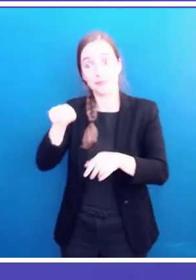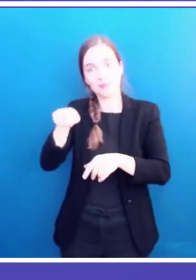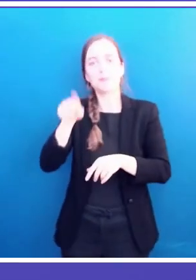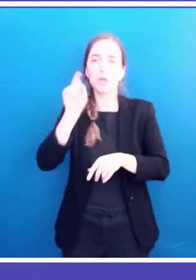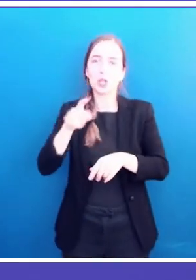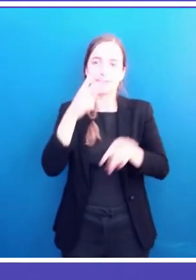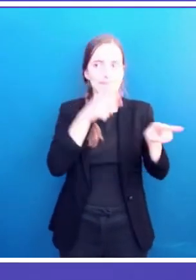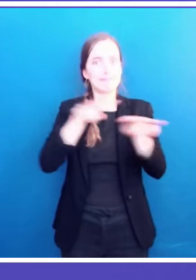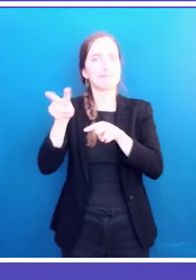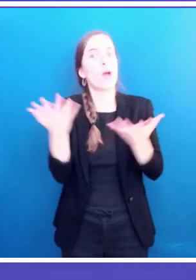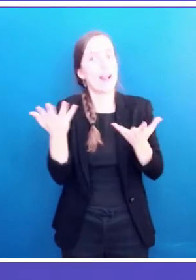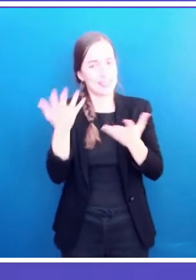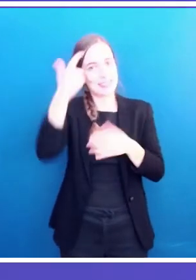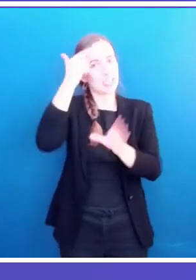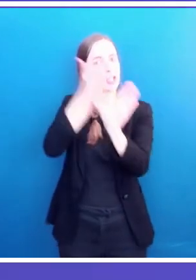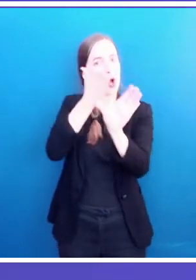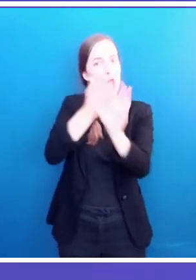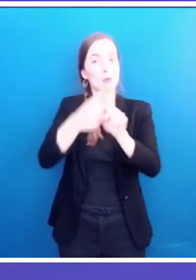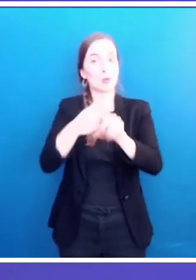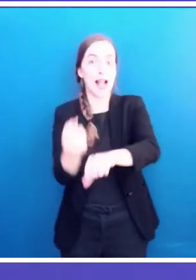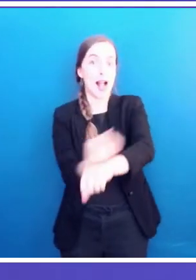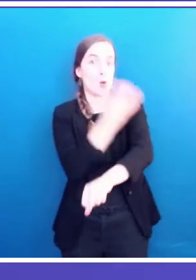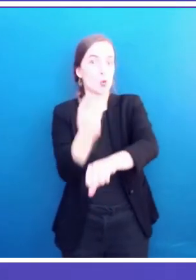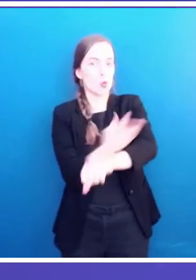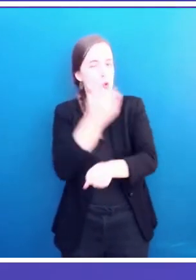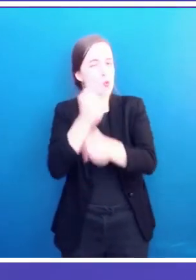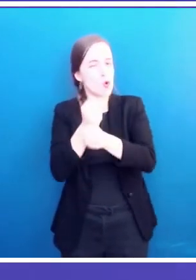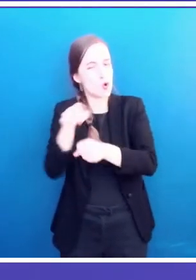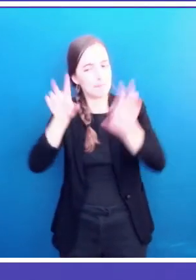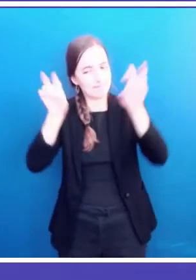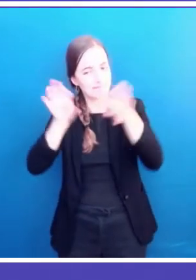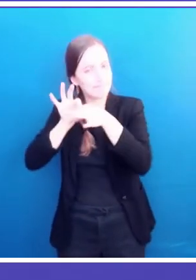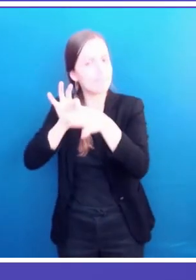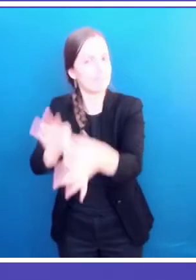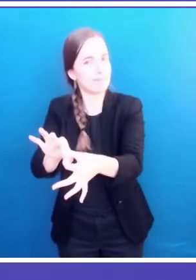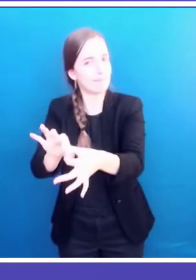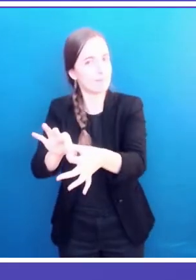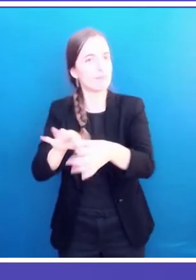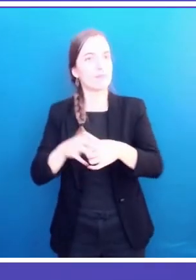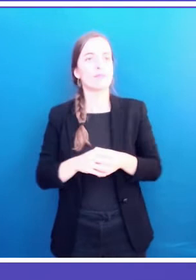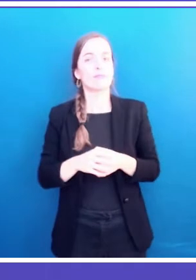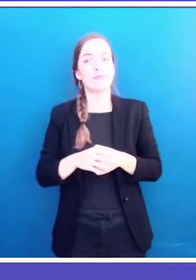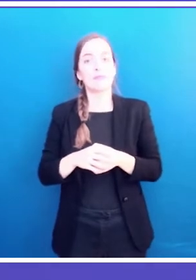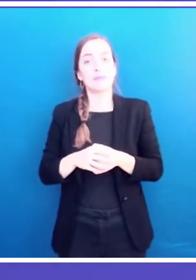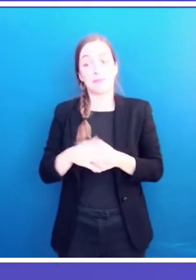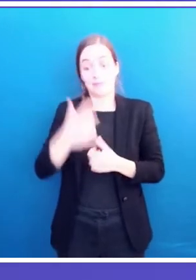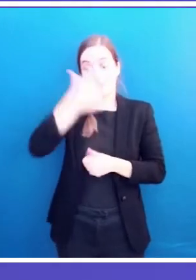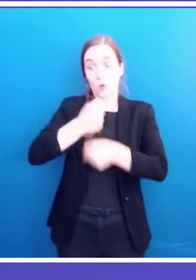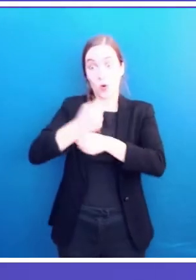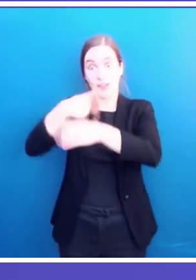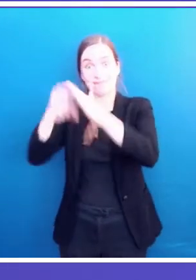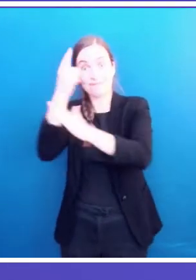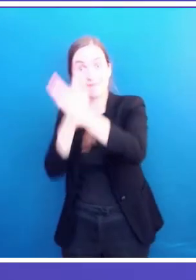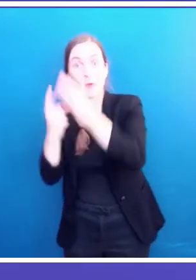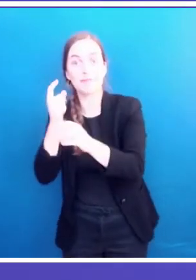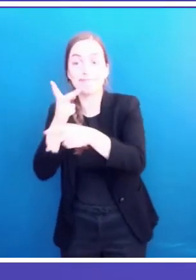والاجتماعي ومشاورات نفسية لحمايتهن من الآثار السلبية لجائحة كورونا. قدمنا لهم